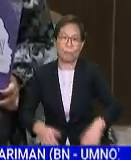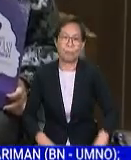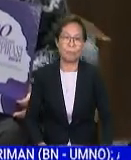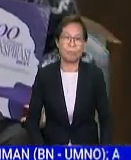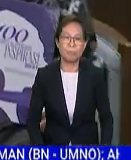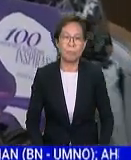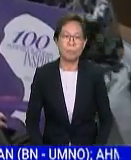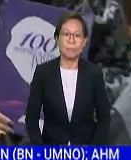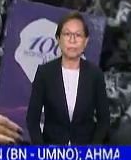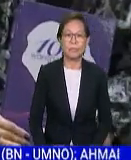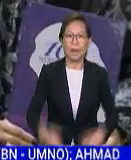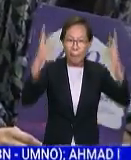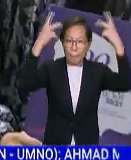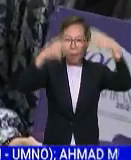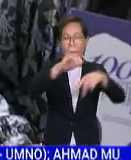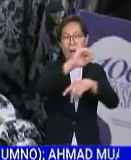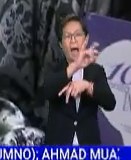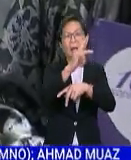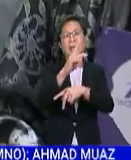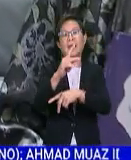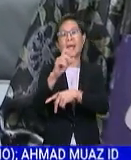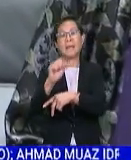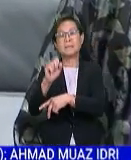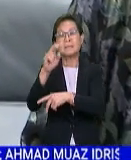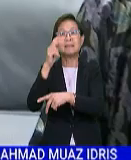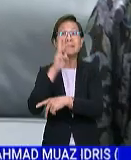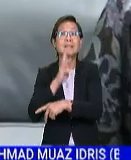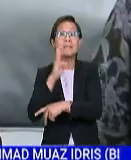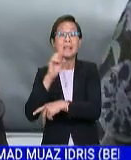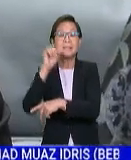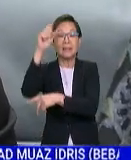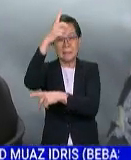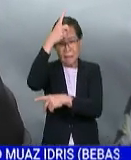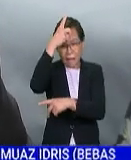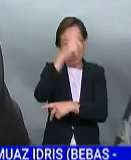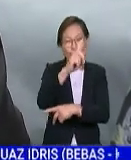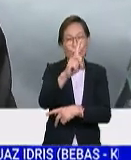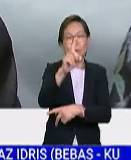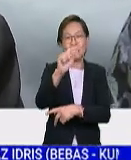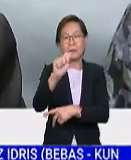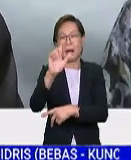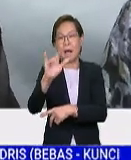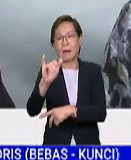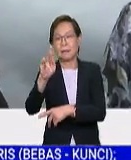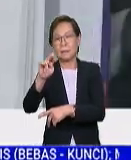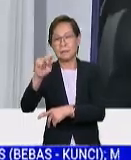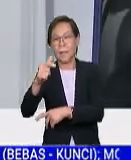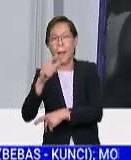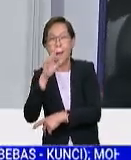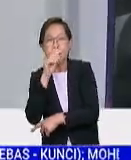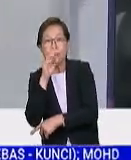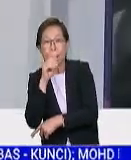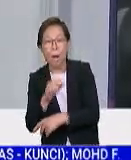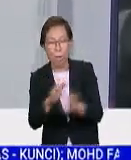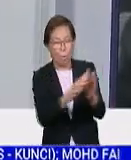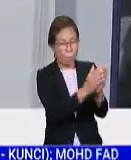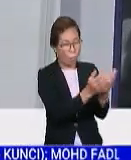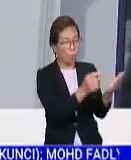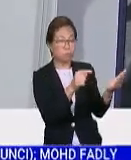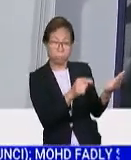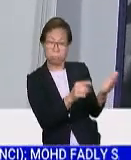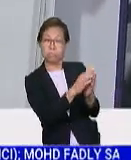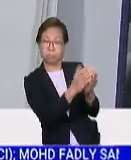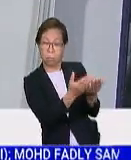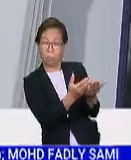Sabah presiden iksnita Sabah dat dayang Hajah Khadijah Datuk baktial berkata buku tersebut bukan